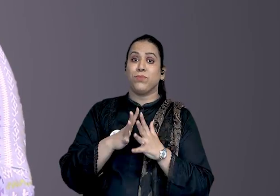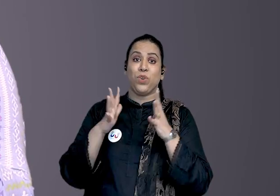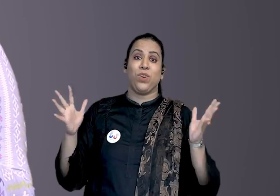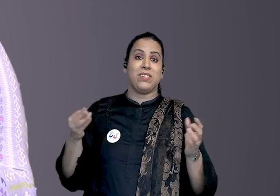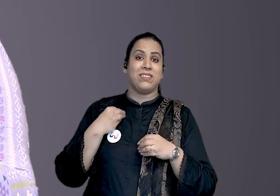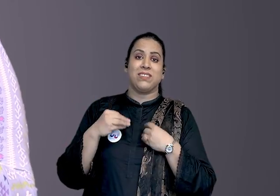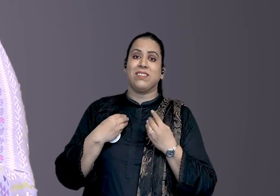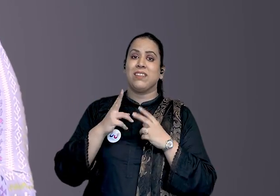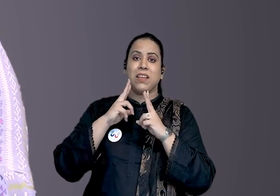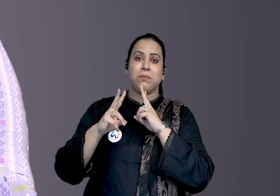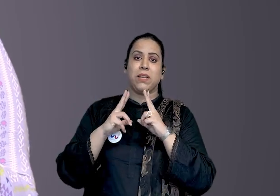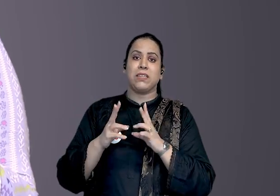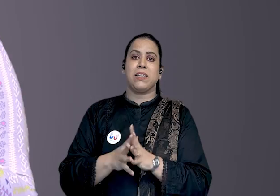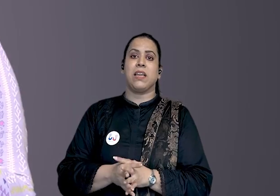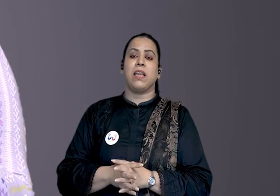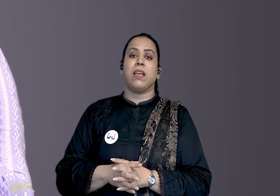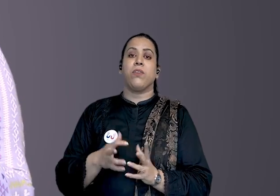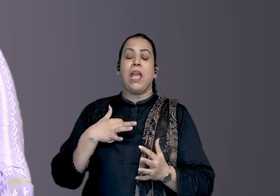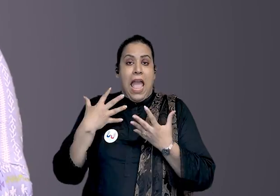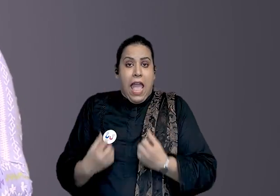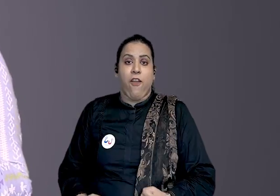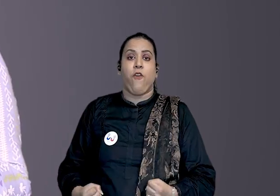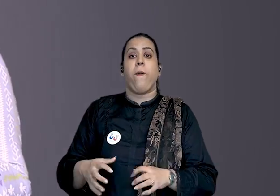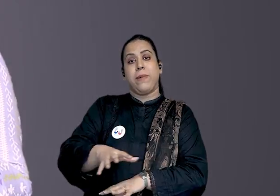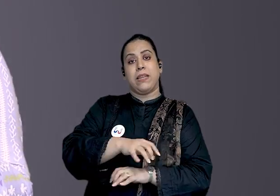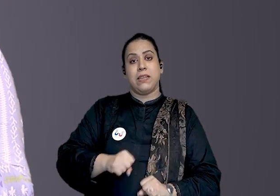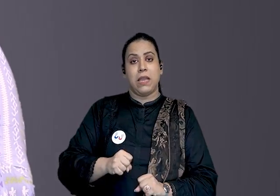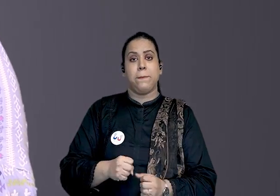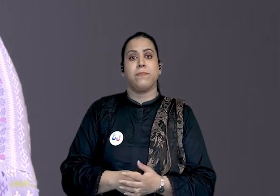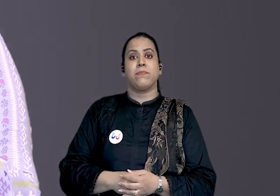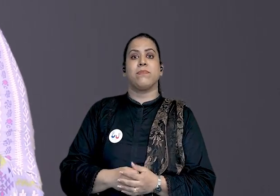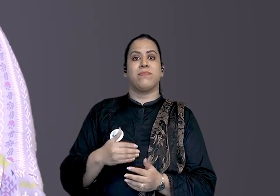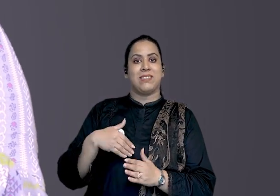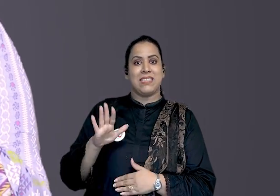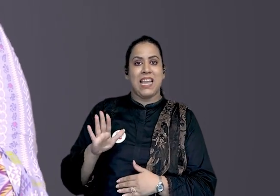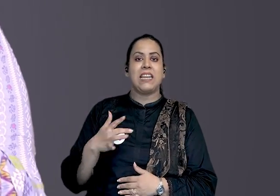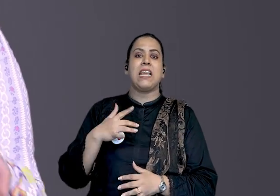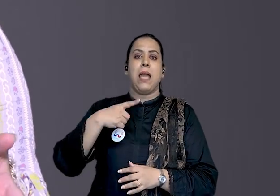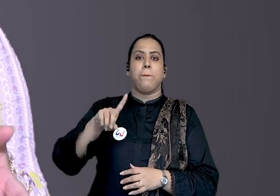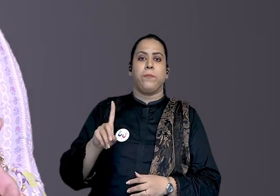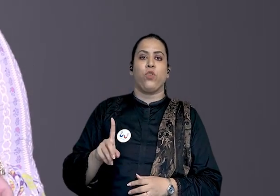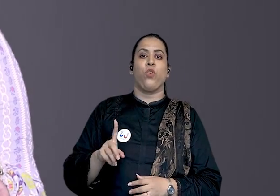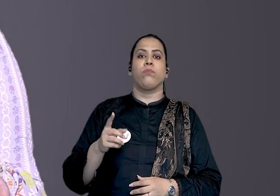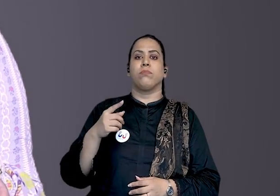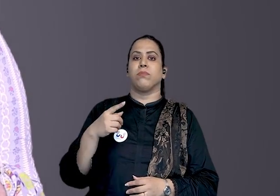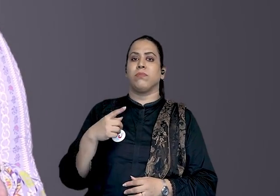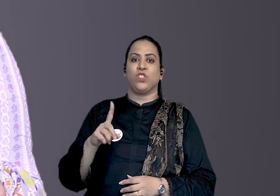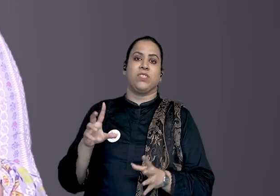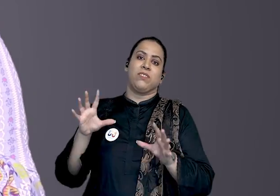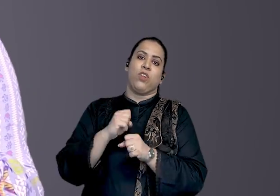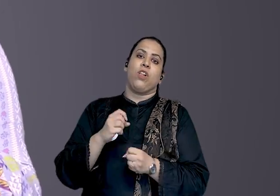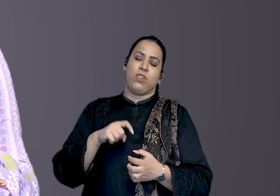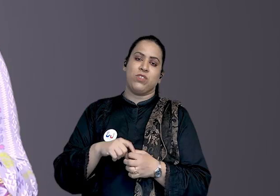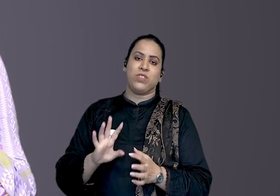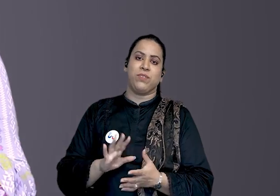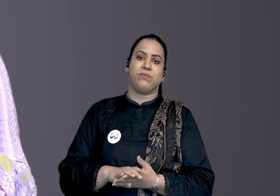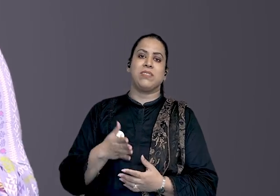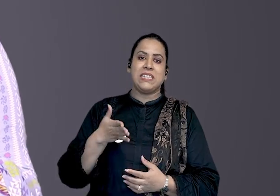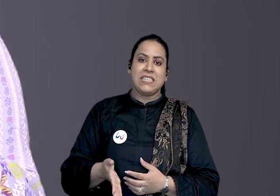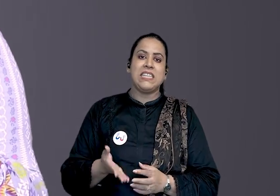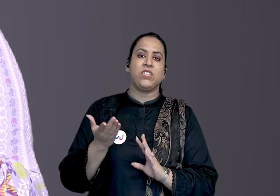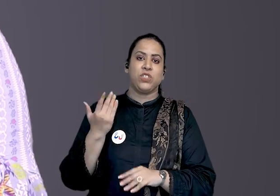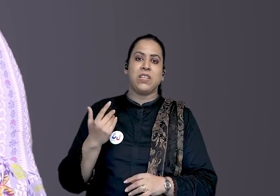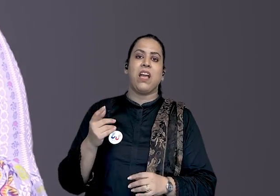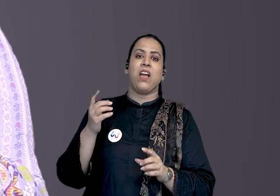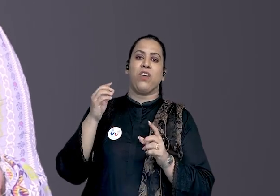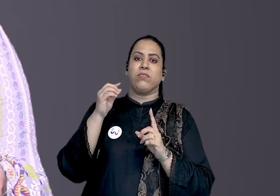कि अल्हम्दुलिल्लाह वी हैव बीन एबल टू गेट द अप्रूवल ऑफ द फ़ेज़ 2 ऑफ दिस प्रोजेक्ट ऑल्सो। ये जो था फ़ेज़